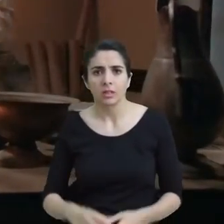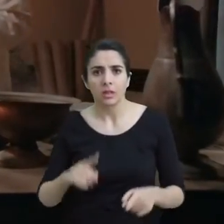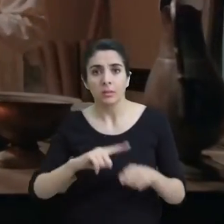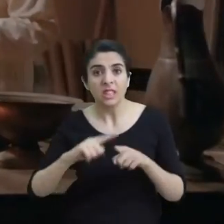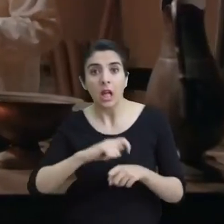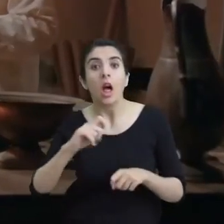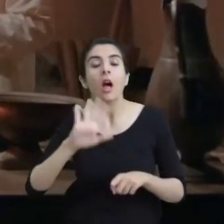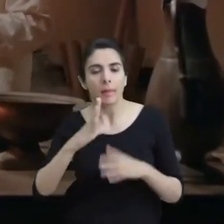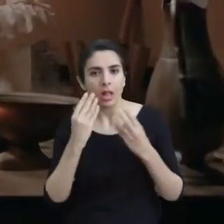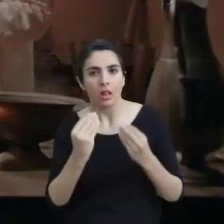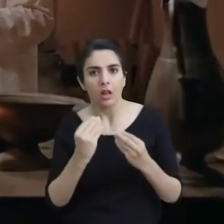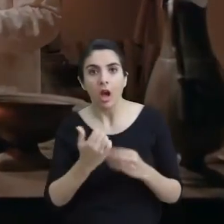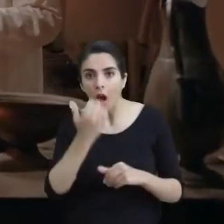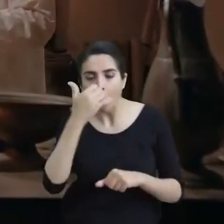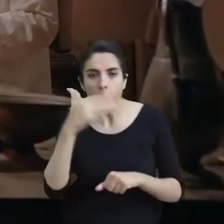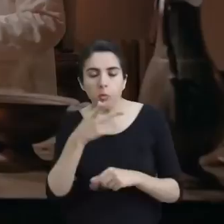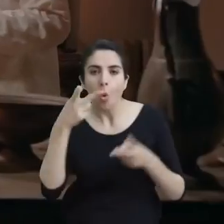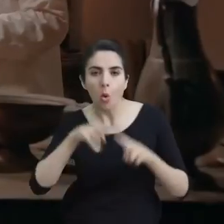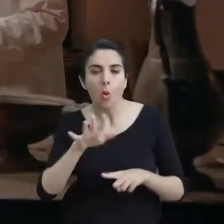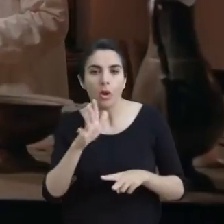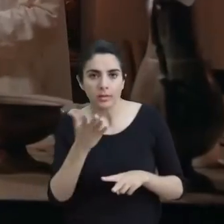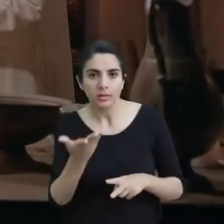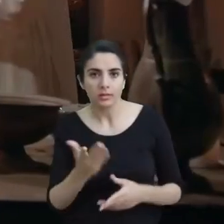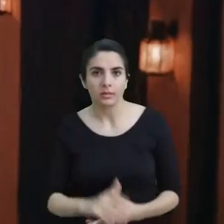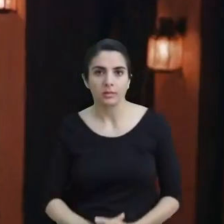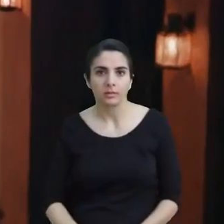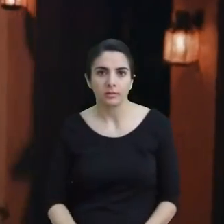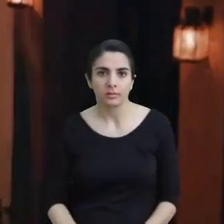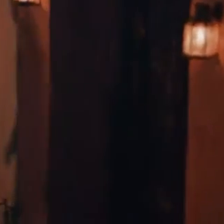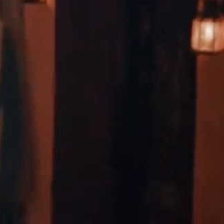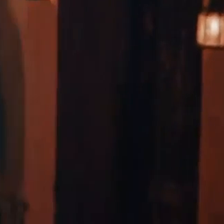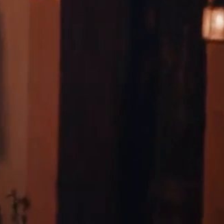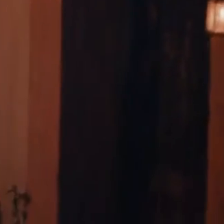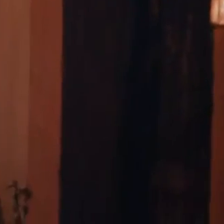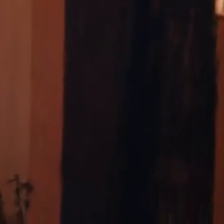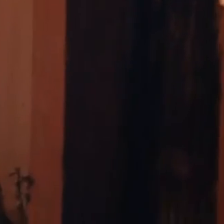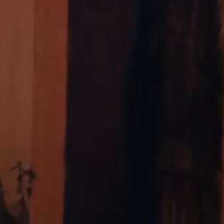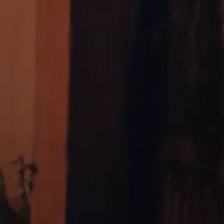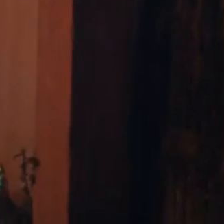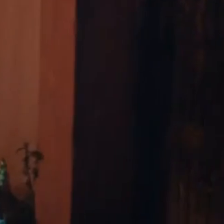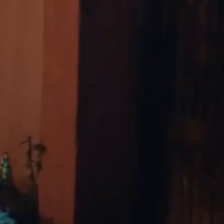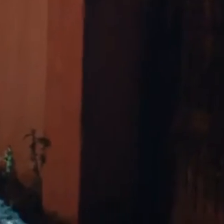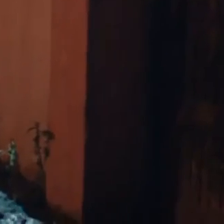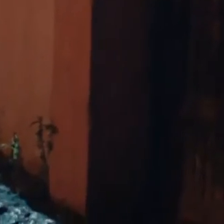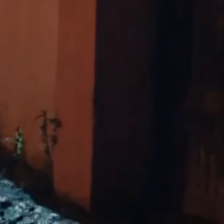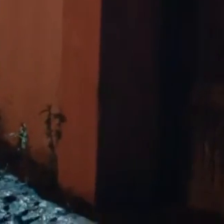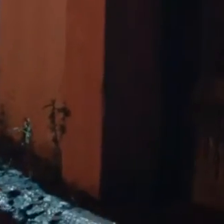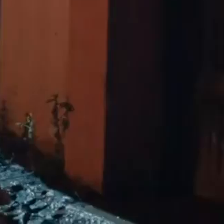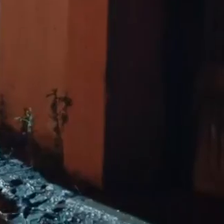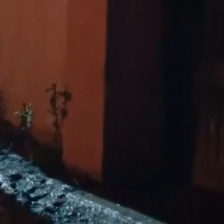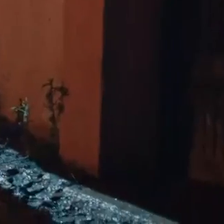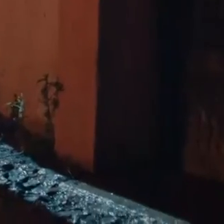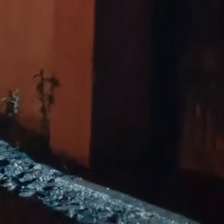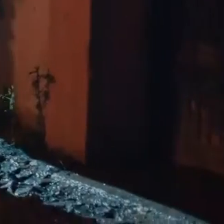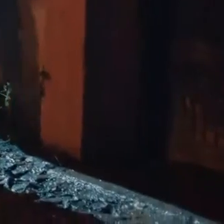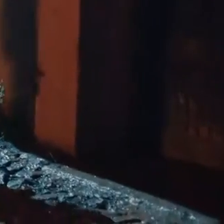Bıçağı çıkartmadın iyi olmuş. Yoksa kan kaybından ölebilirdin. İki zabit omuzlarında tüfekleriyle Baytar'ın evinin önüne